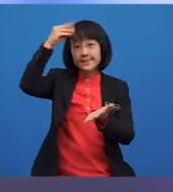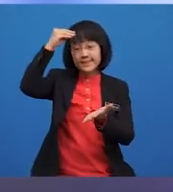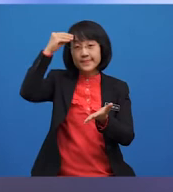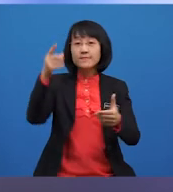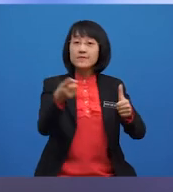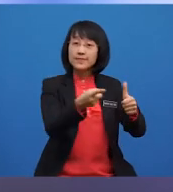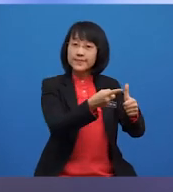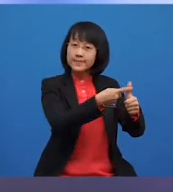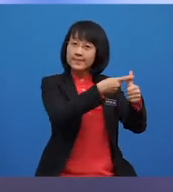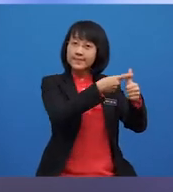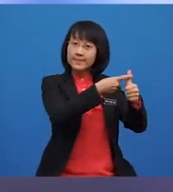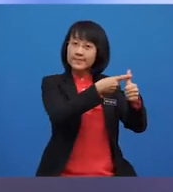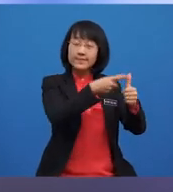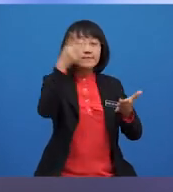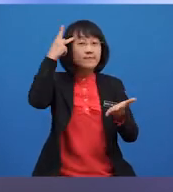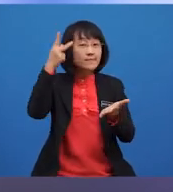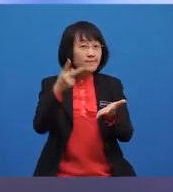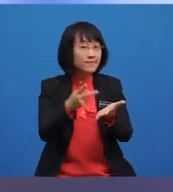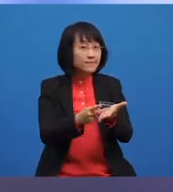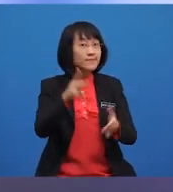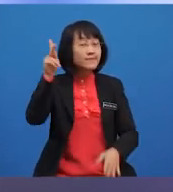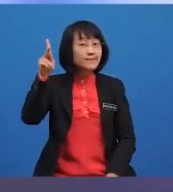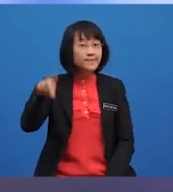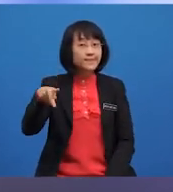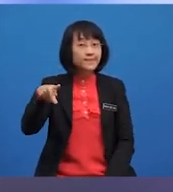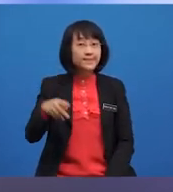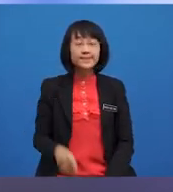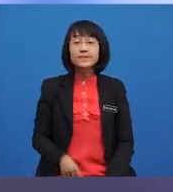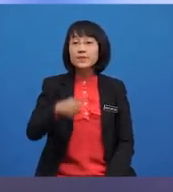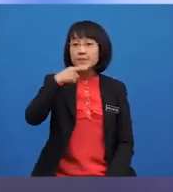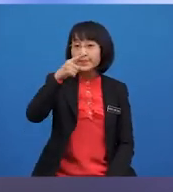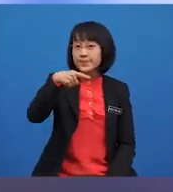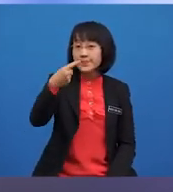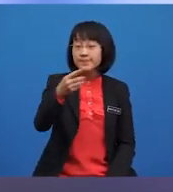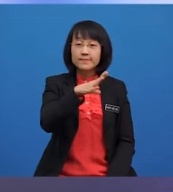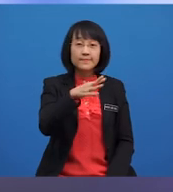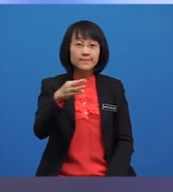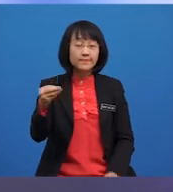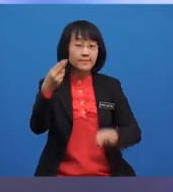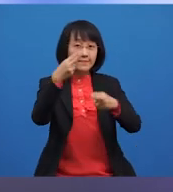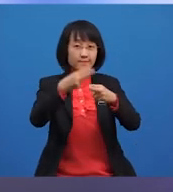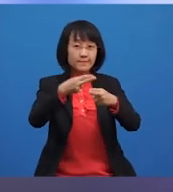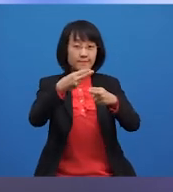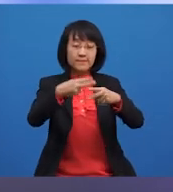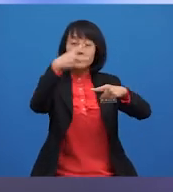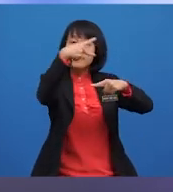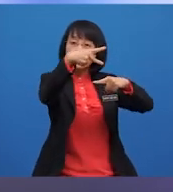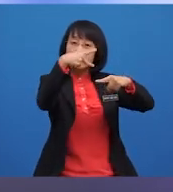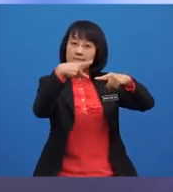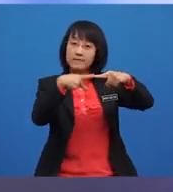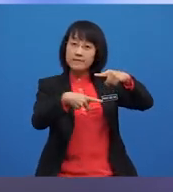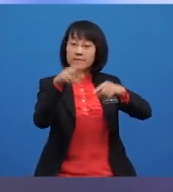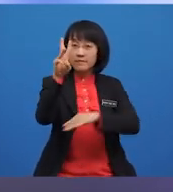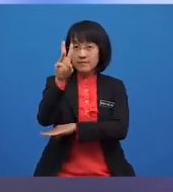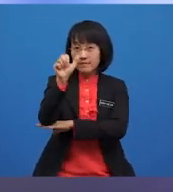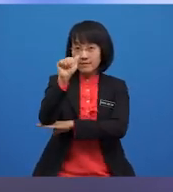belajar pertama mengenal pasti, menyebut dan menamakan pecahan